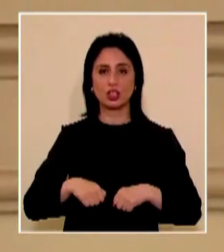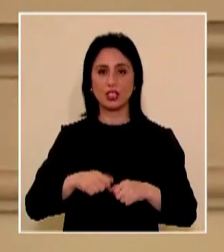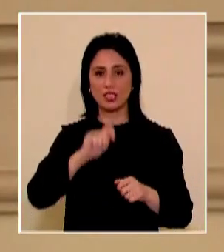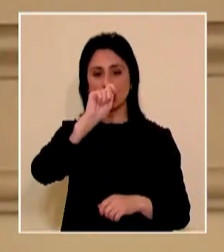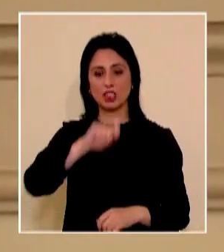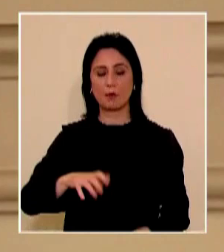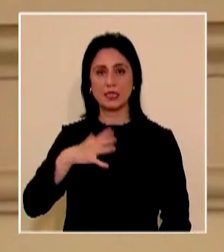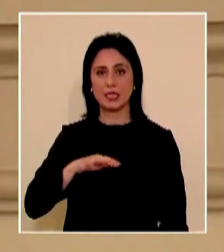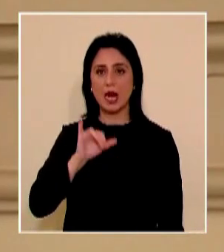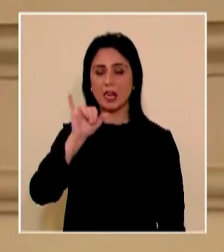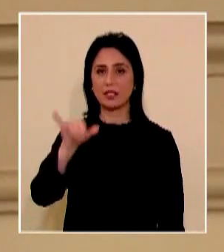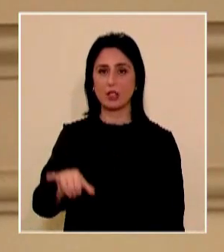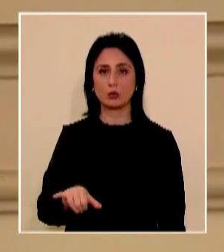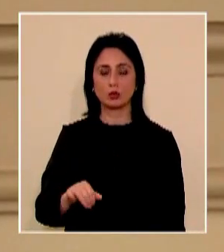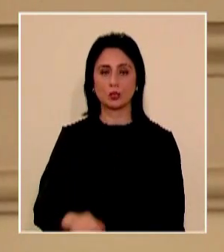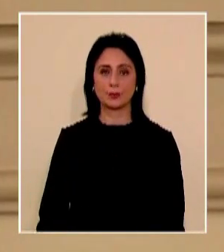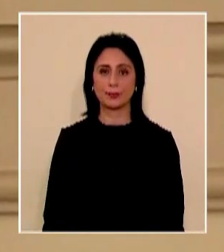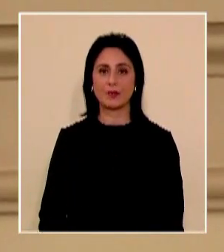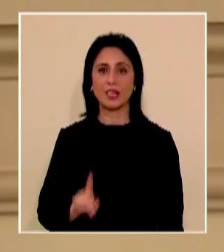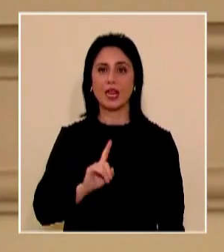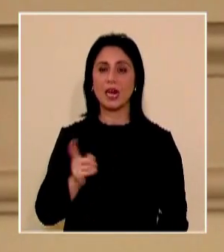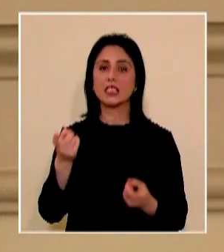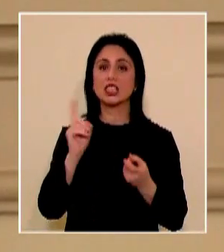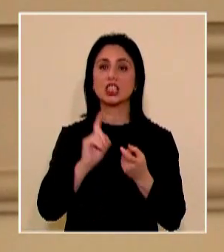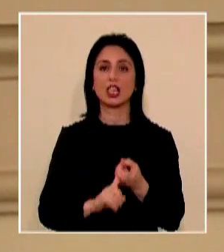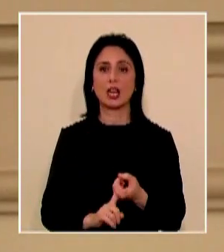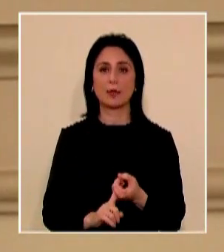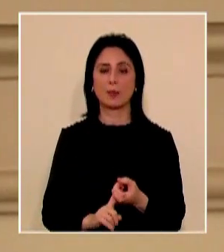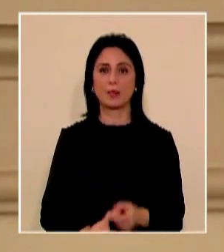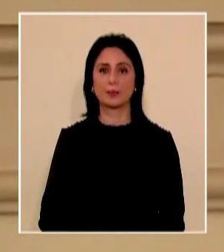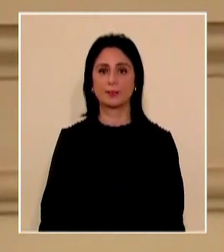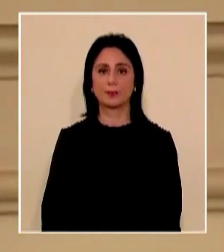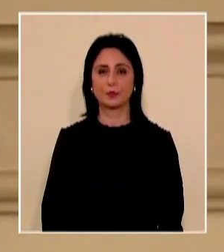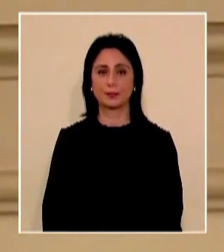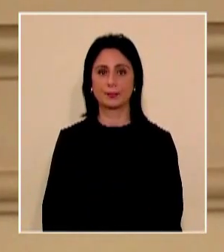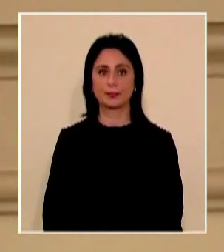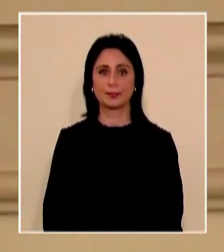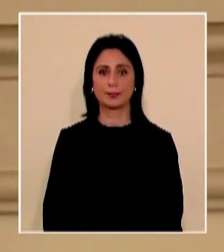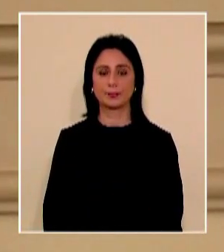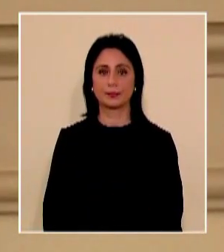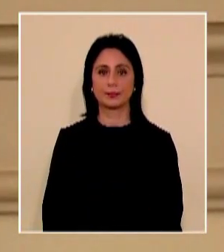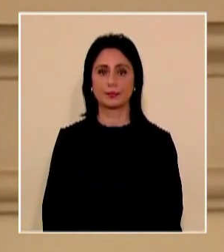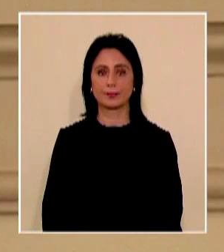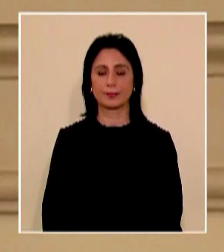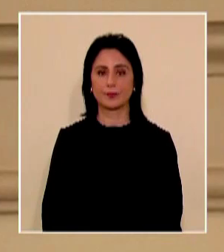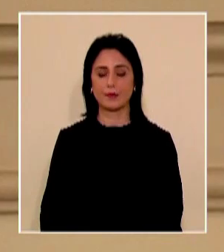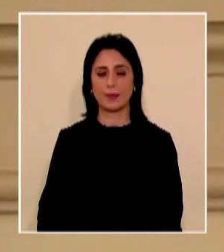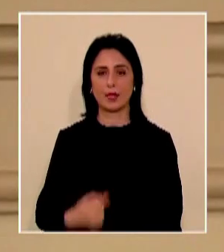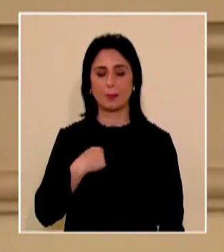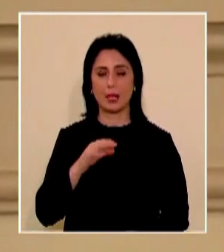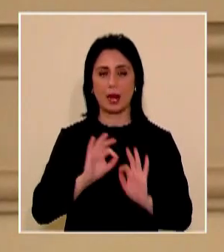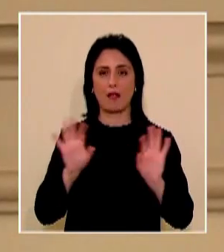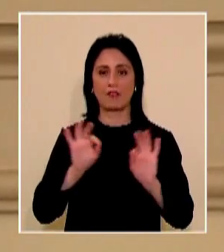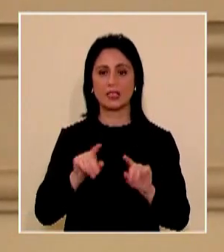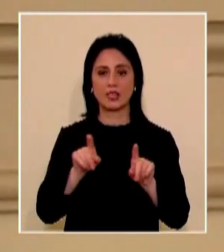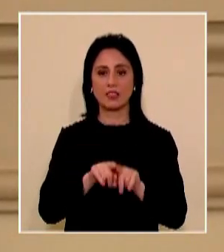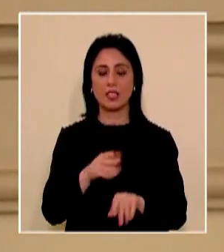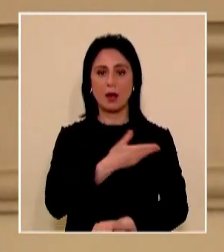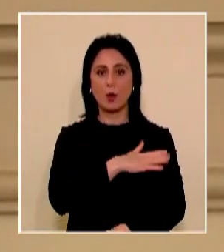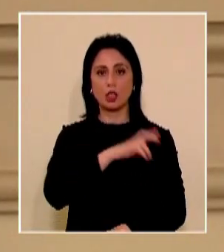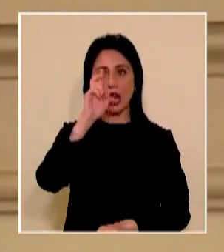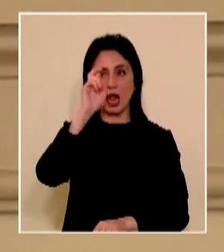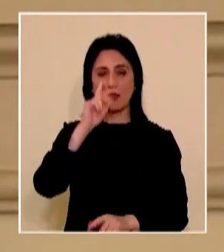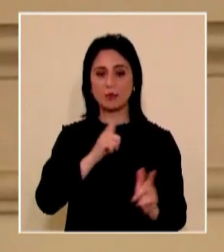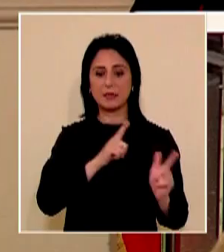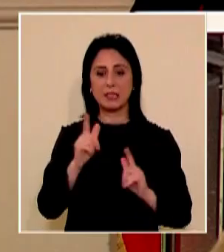Mówiliśmy o tym także z panią prezydent, jeżeli chodzi o przybycie. Ze swojej strony potwierdziłem wolę rządu polskiego, aby